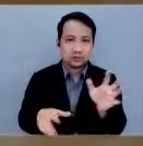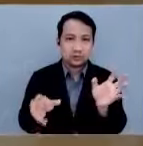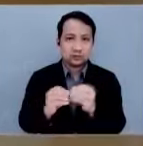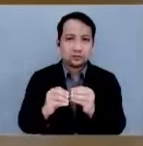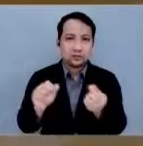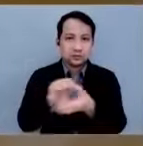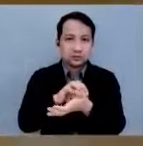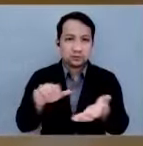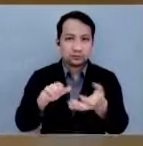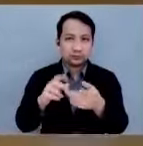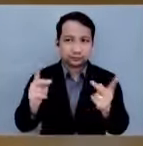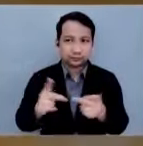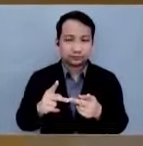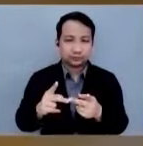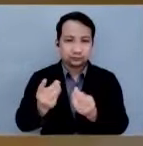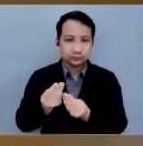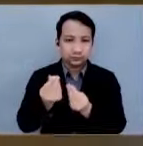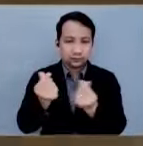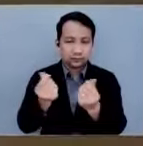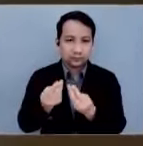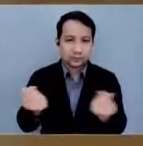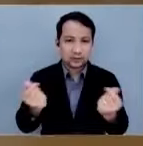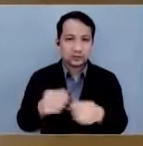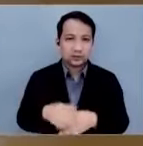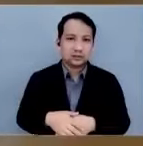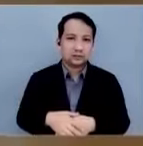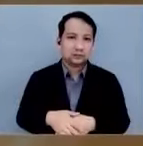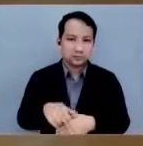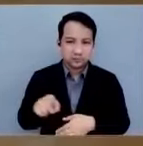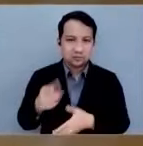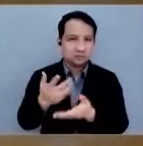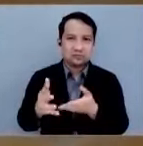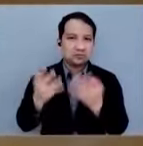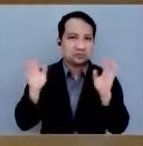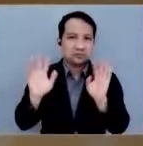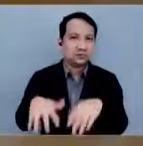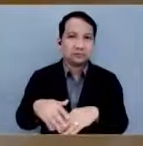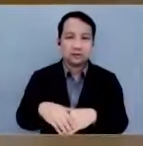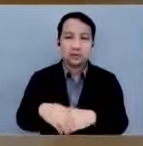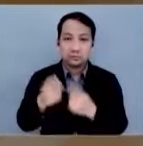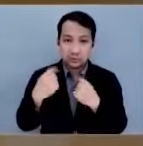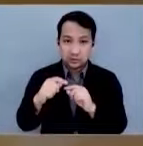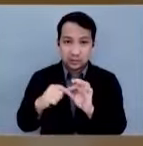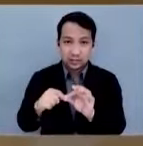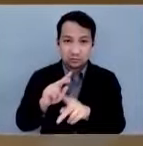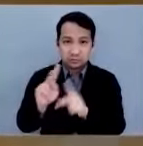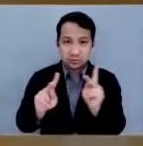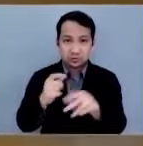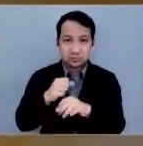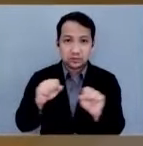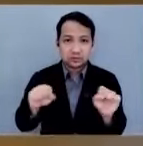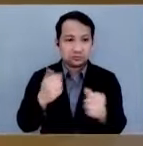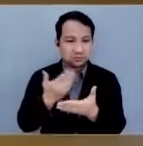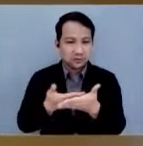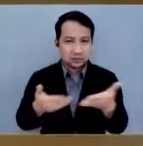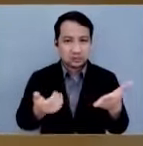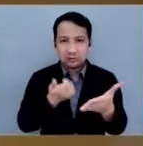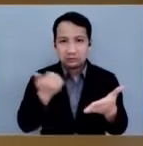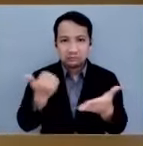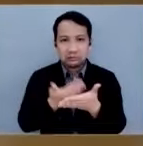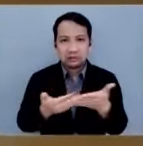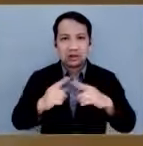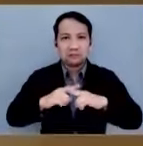lugar. Walang pwenta na. Sinubukan pa ng mga residente na isalba ang iba nilang gamit, pero halos wala